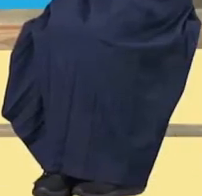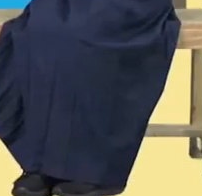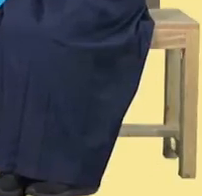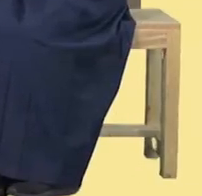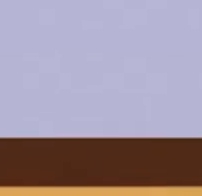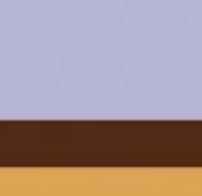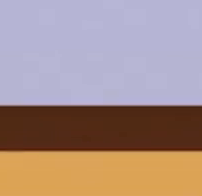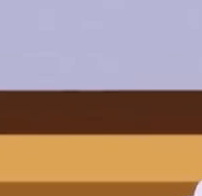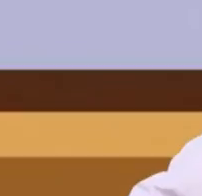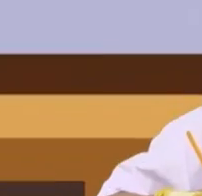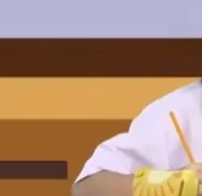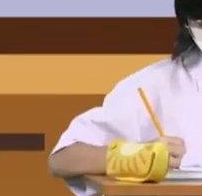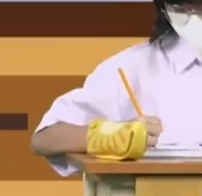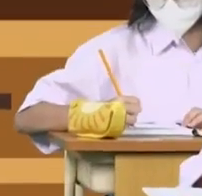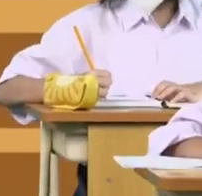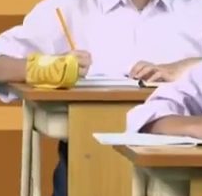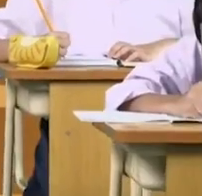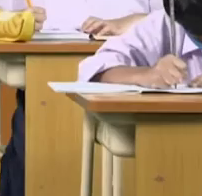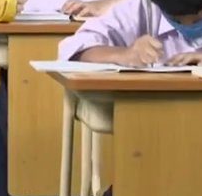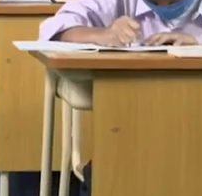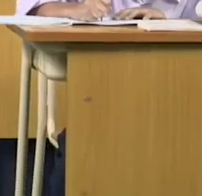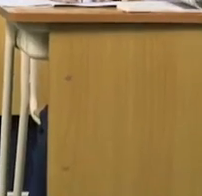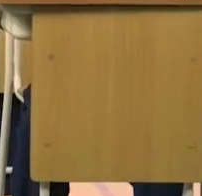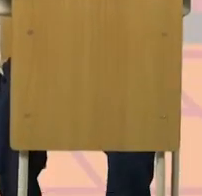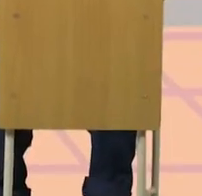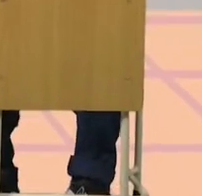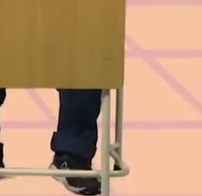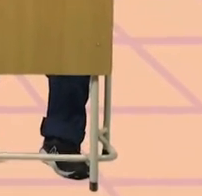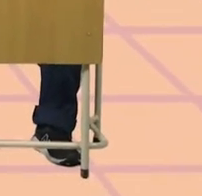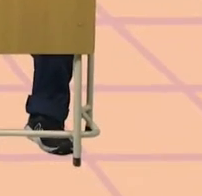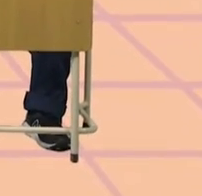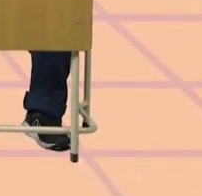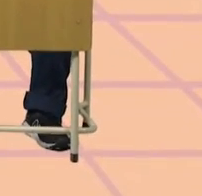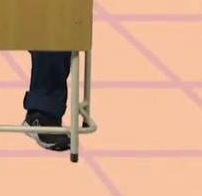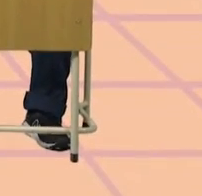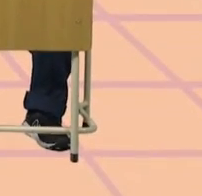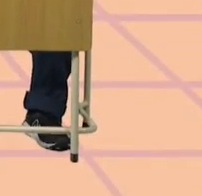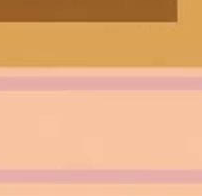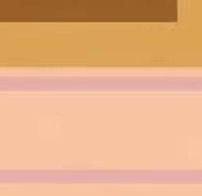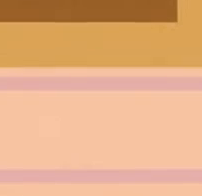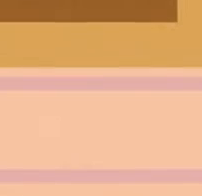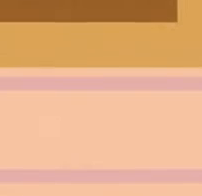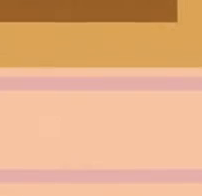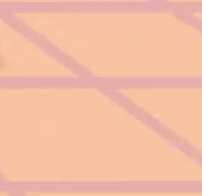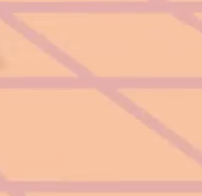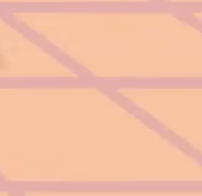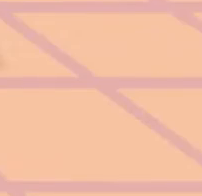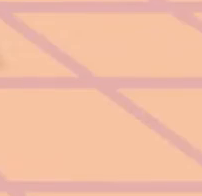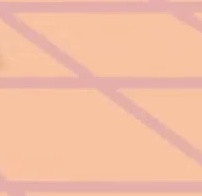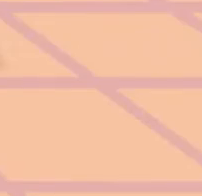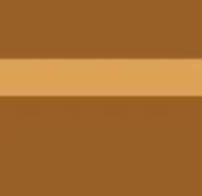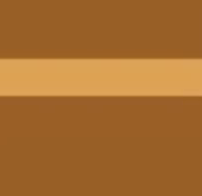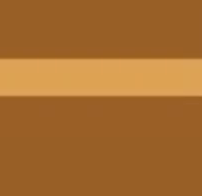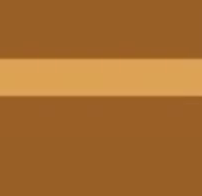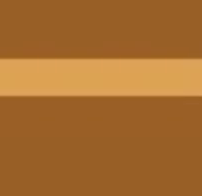yang berlaku. Pastikan anak Anda aman dan mendapatkan dukungan untuk belajar secara optimal. Kembali ke sekolah dengan